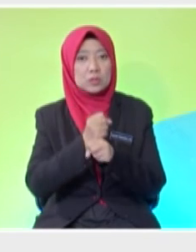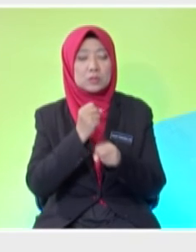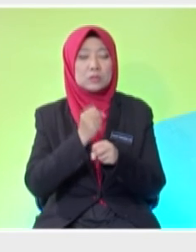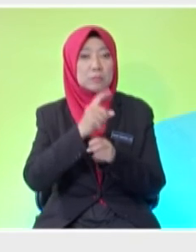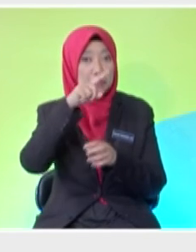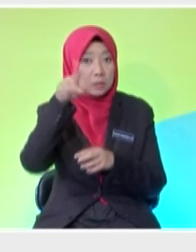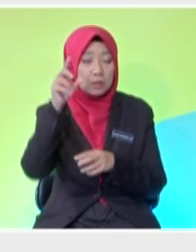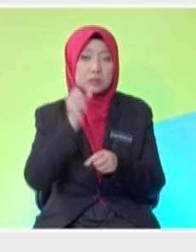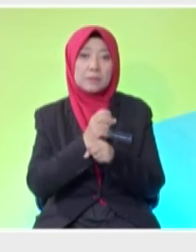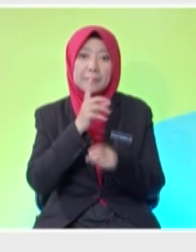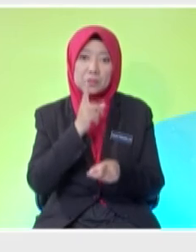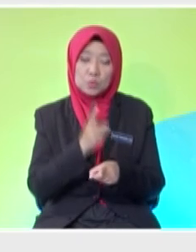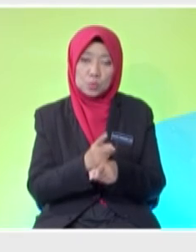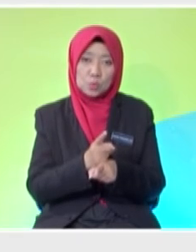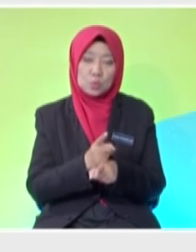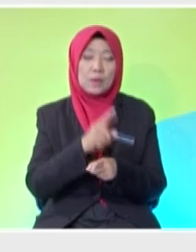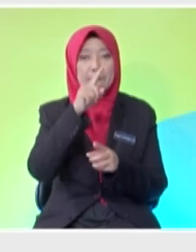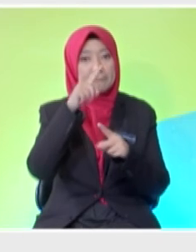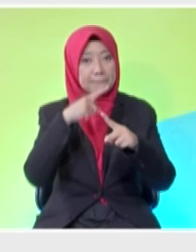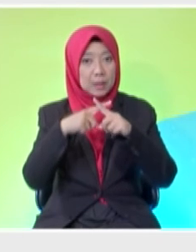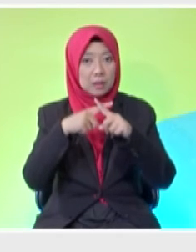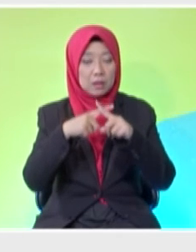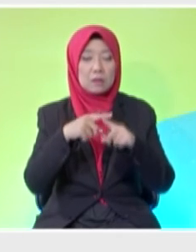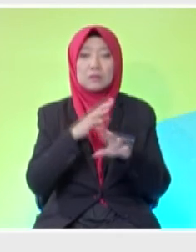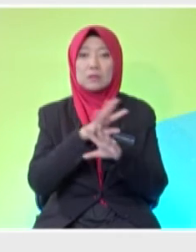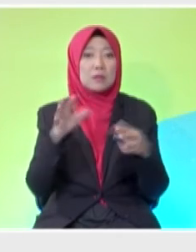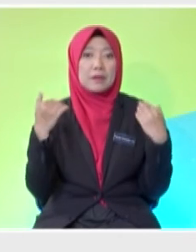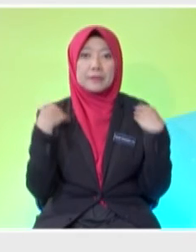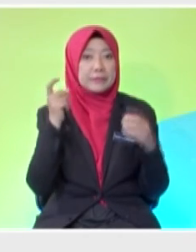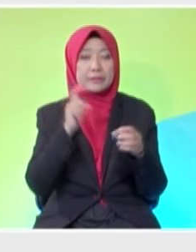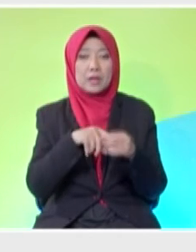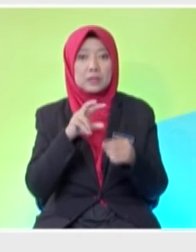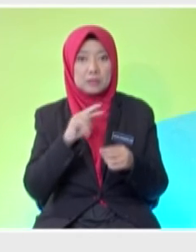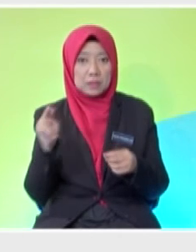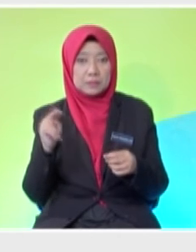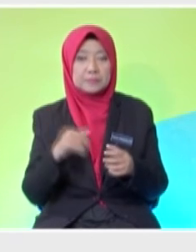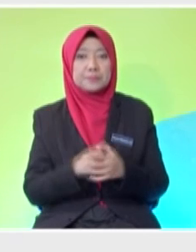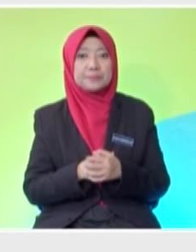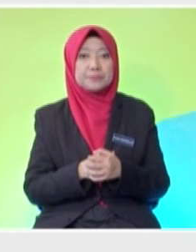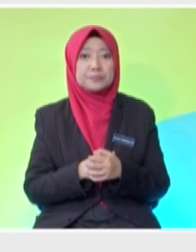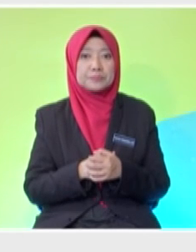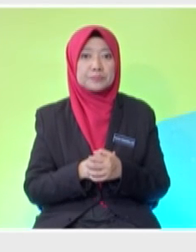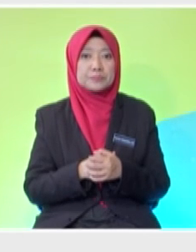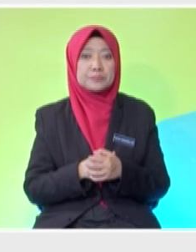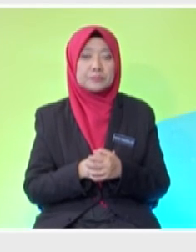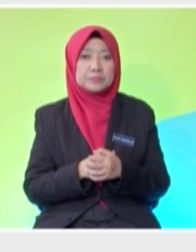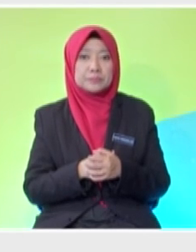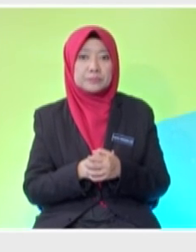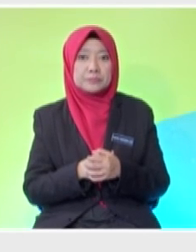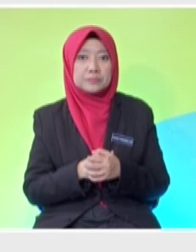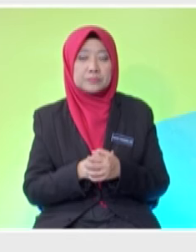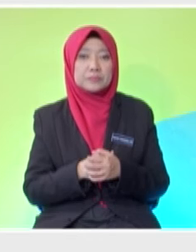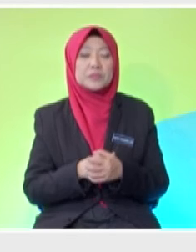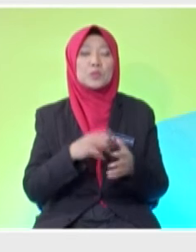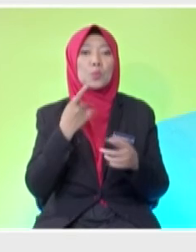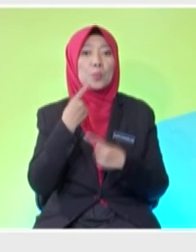pada yang tidak berkaitan dalam ruang jawapan. Okey, silakan Penyataan bagi kerja. jawapan. Periksa ketegangan tali sawat. Jawapan ini